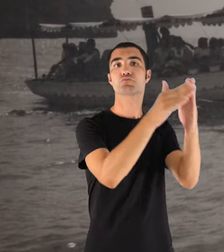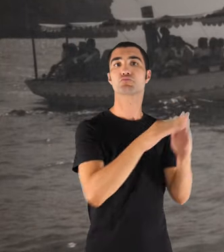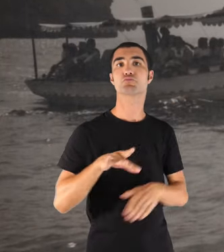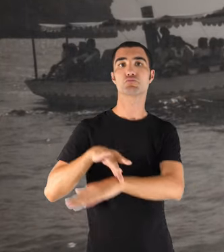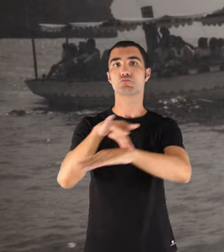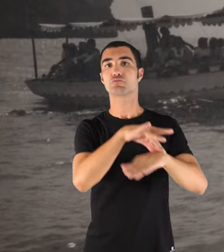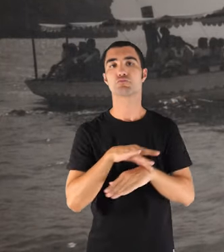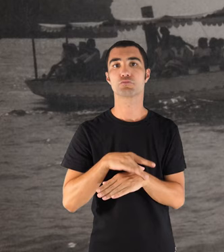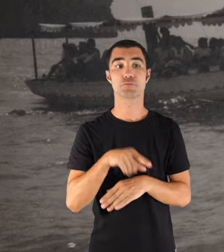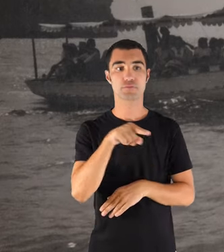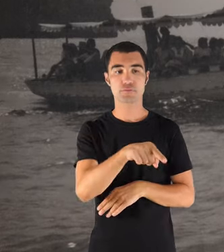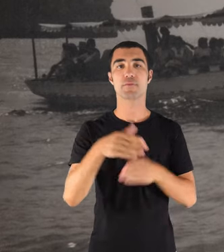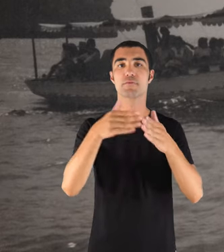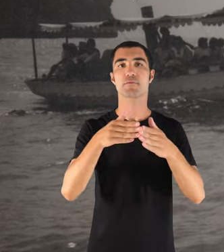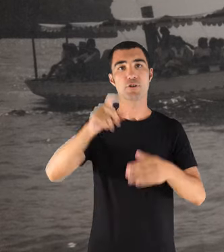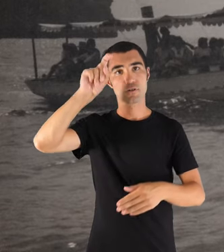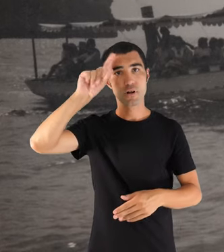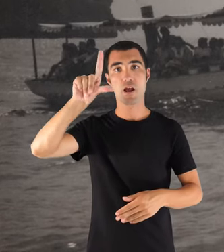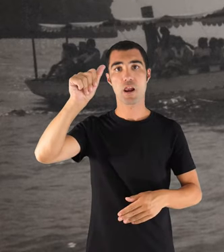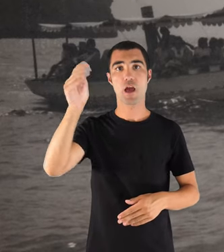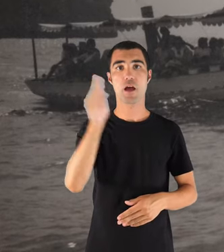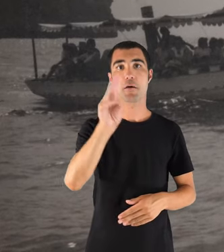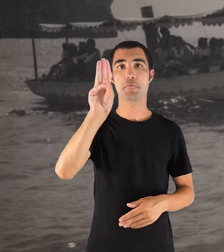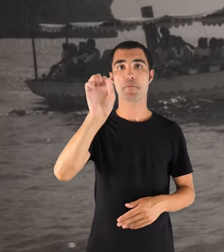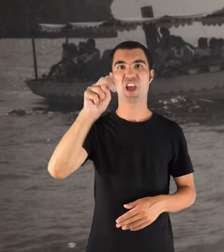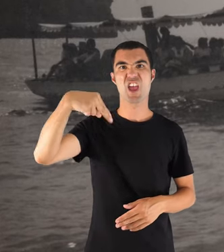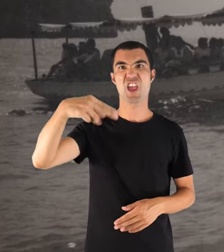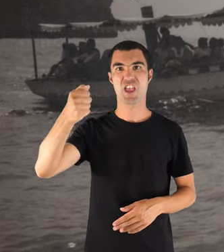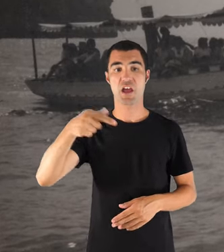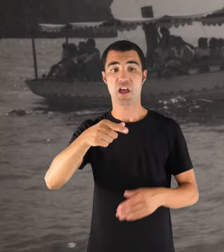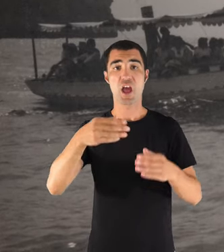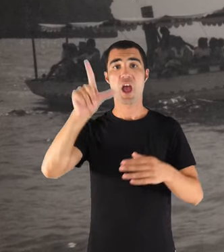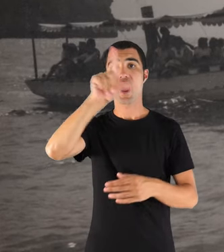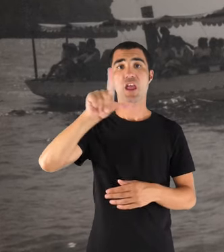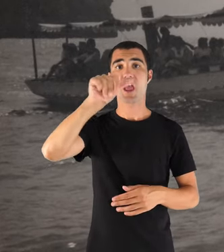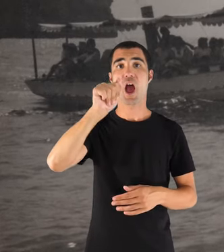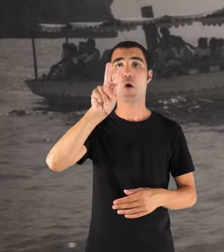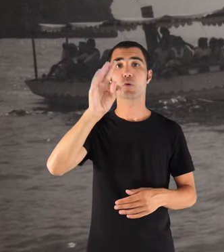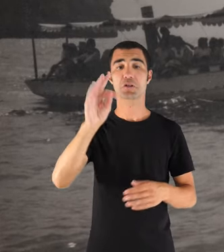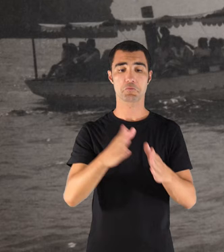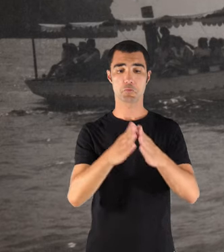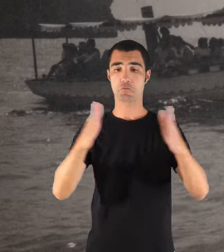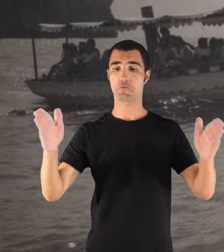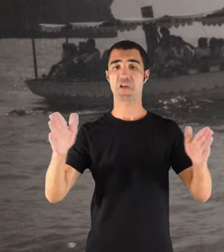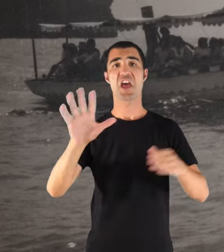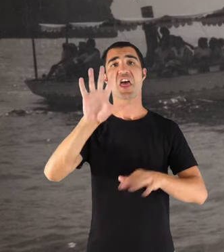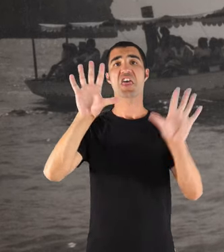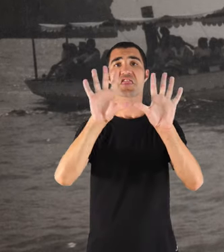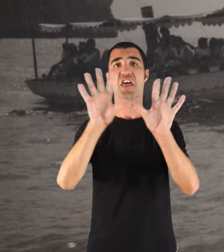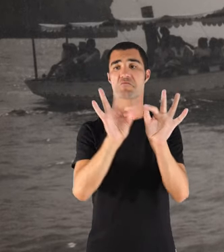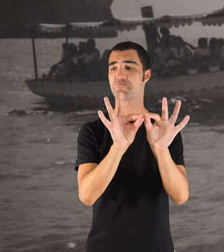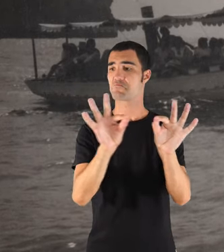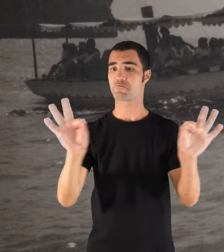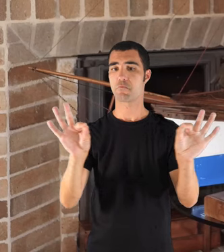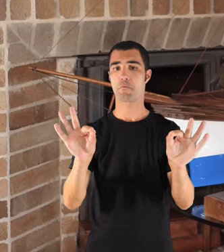Aquesta barca era La Penya, era un llaüt de 10 metres de popa